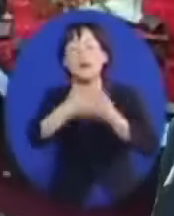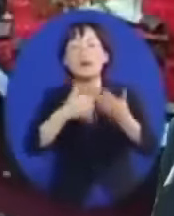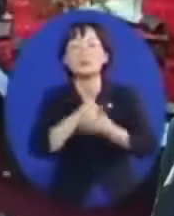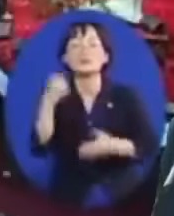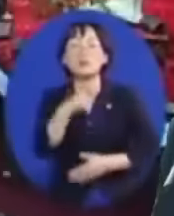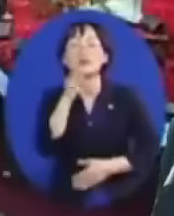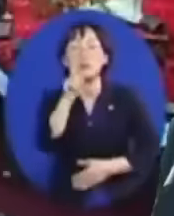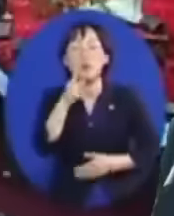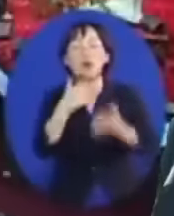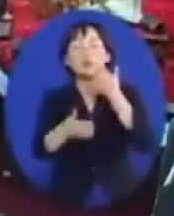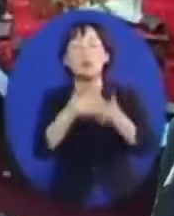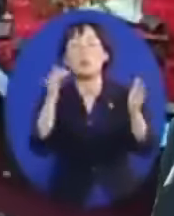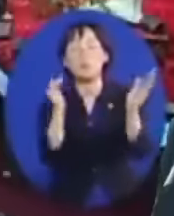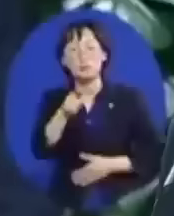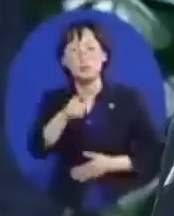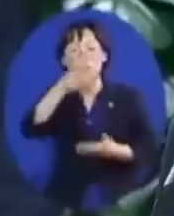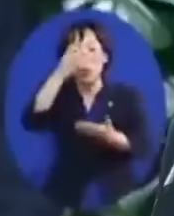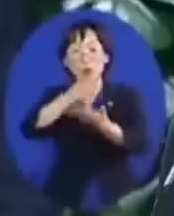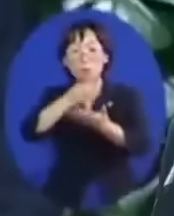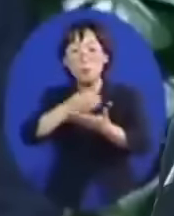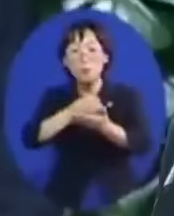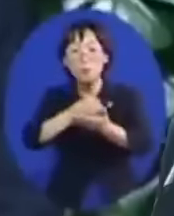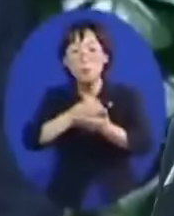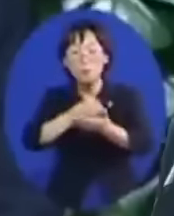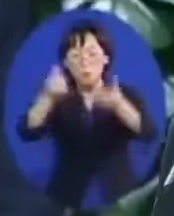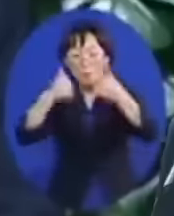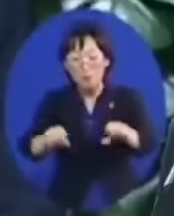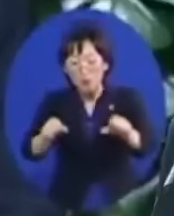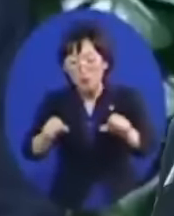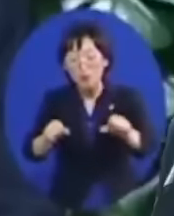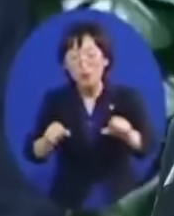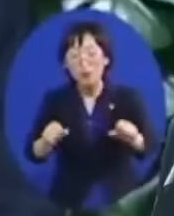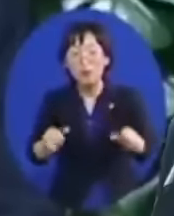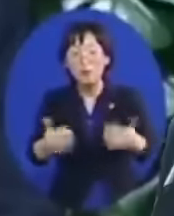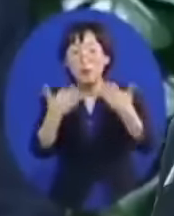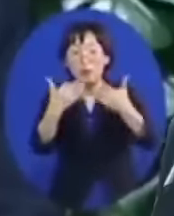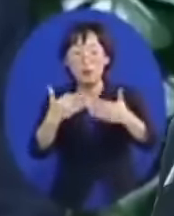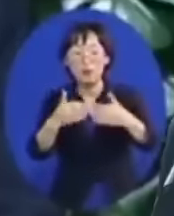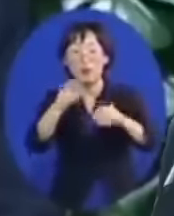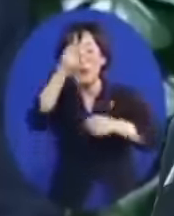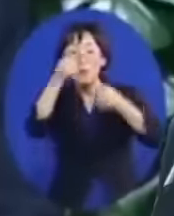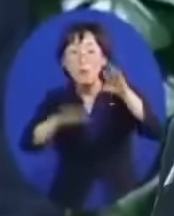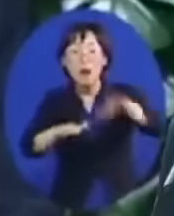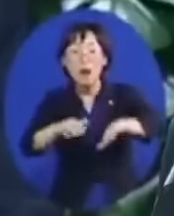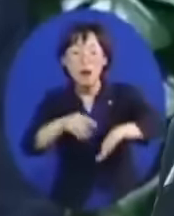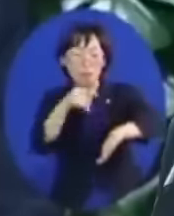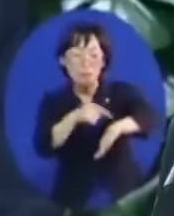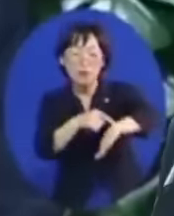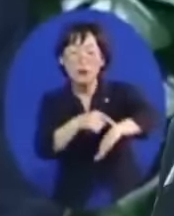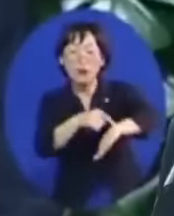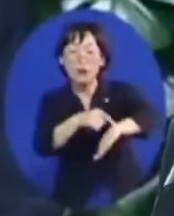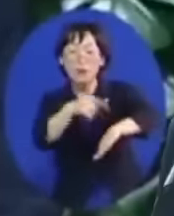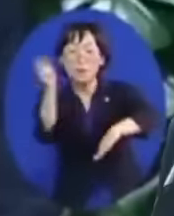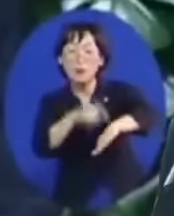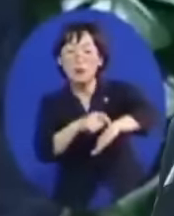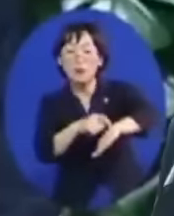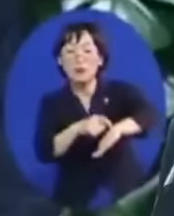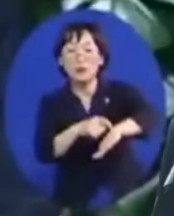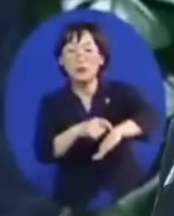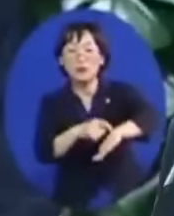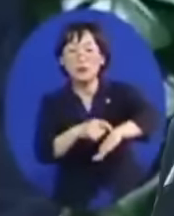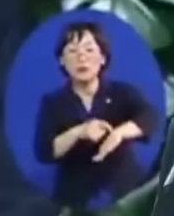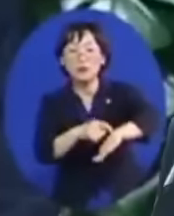체험했다고 감사 간증을 한 것입니다. 그 파편이 발목의 동맥과 아킬레스건을 끄는데